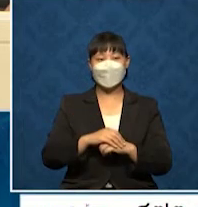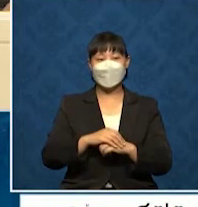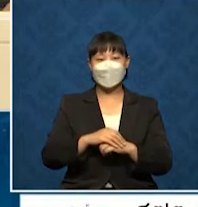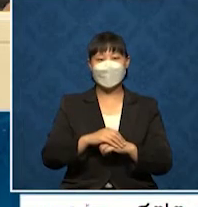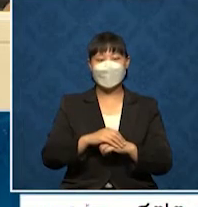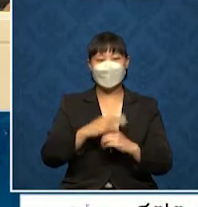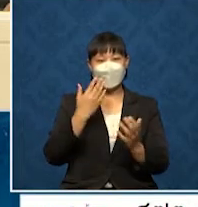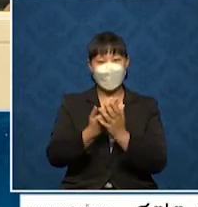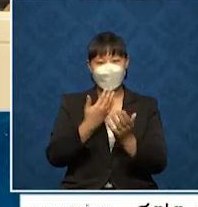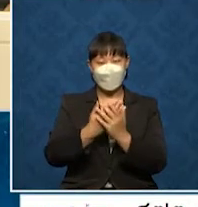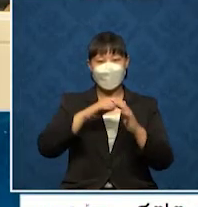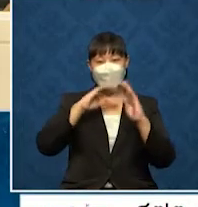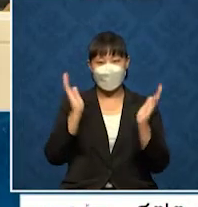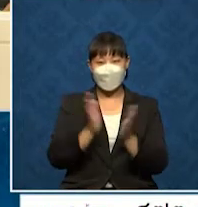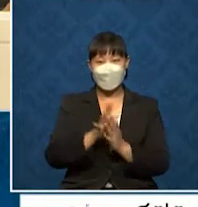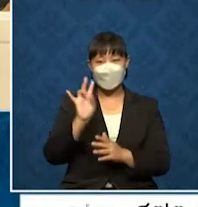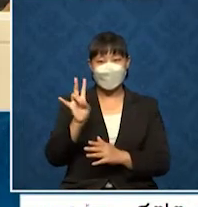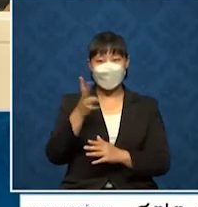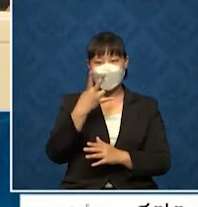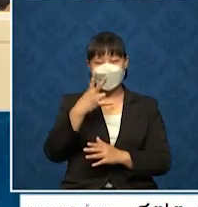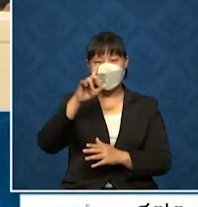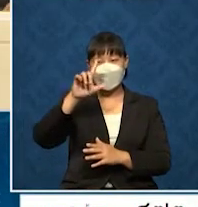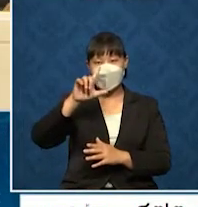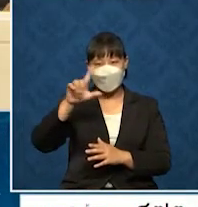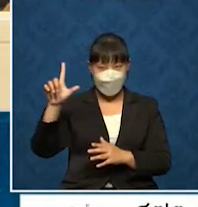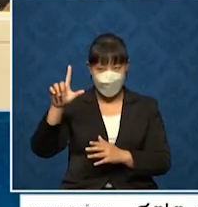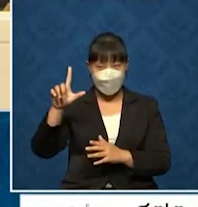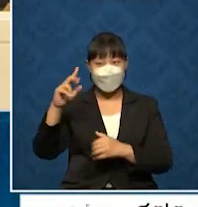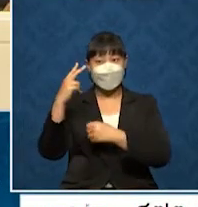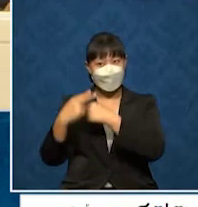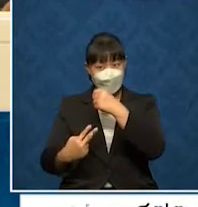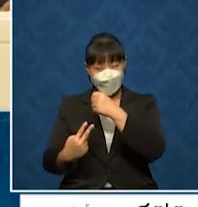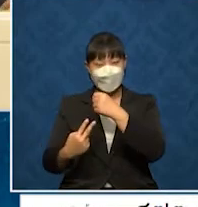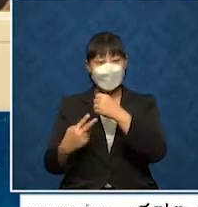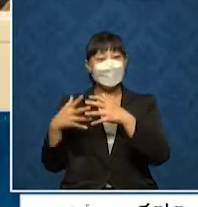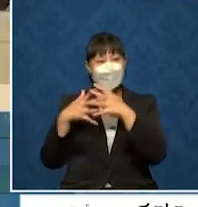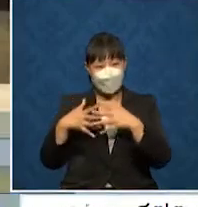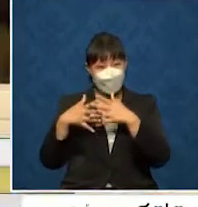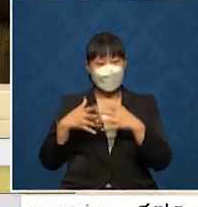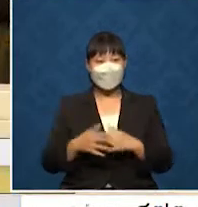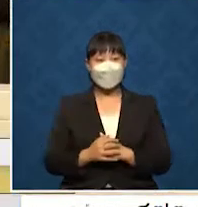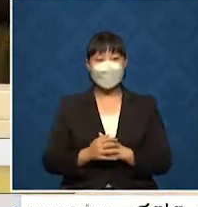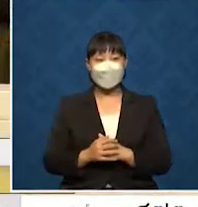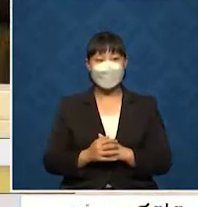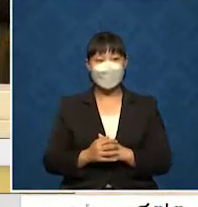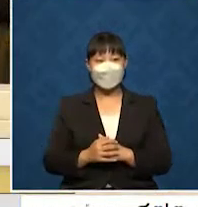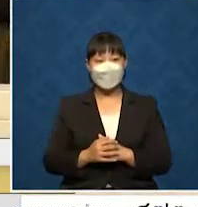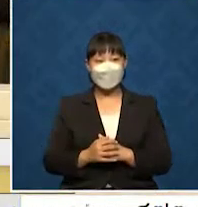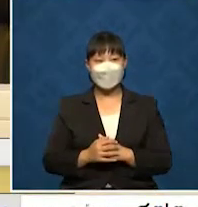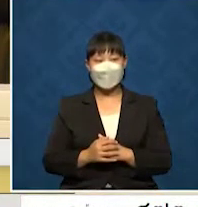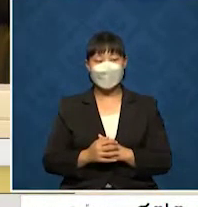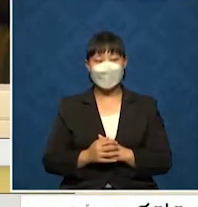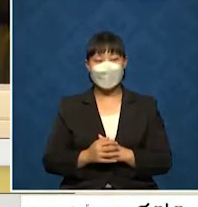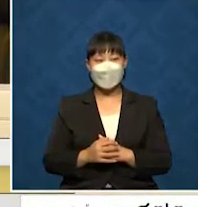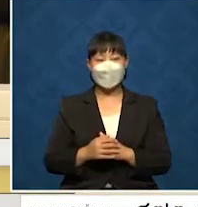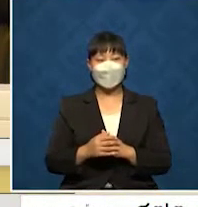าถึง 70,000 ล้านเหรียญสหรัฐใน 70,000 ล้านเหรียญสหรัฐเป็นเงินไท